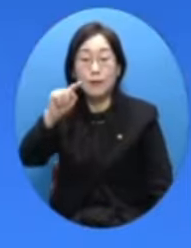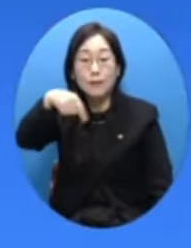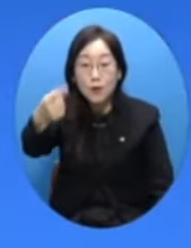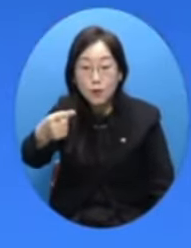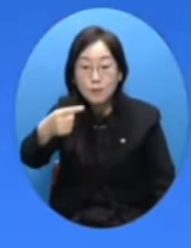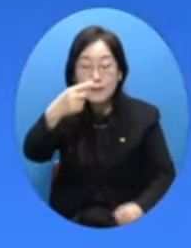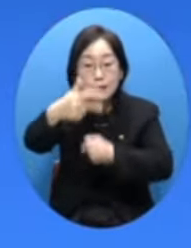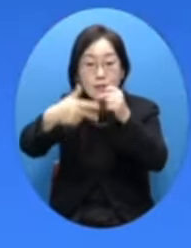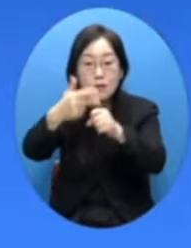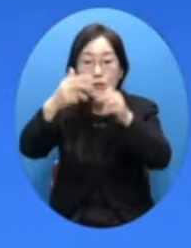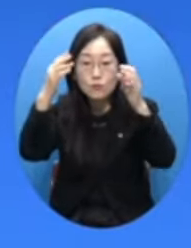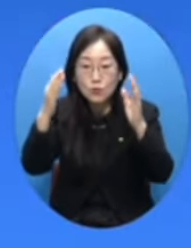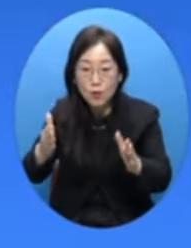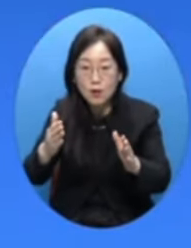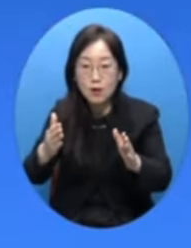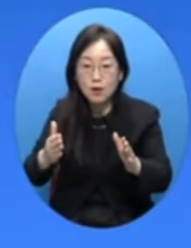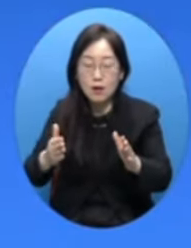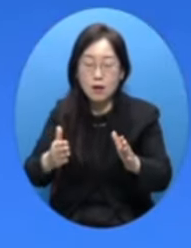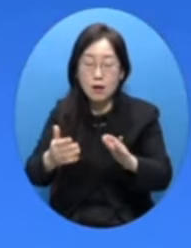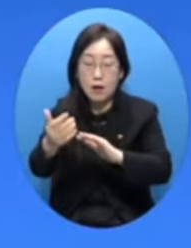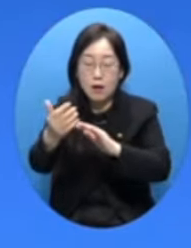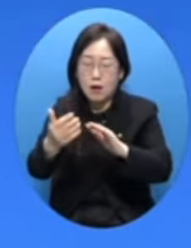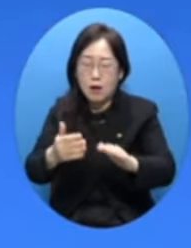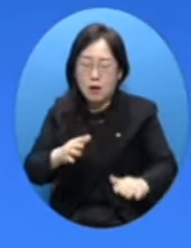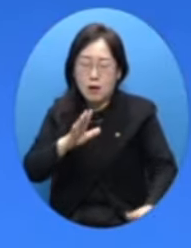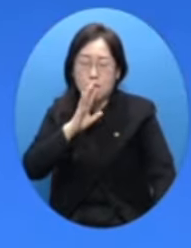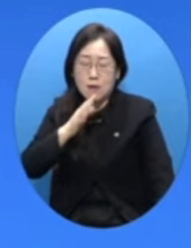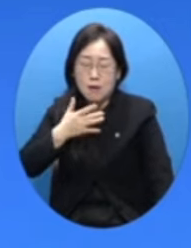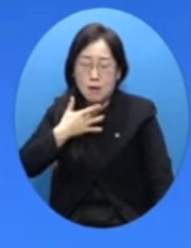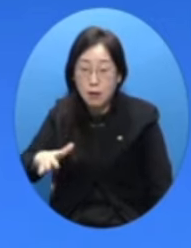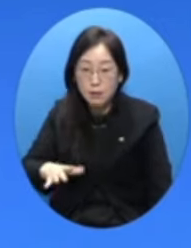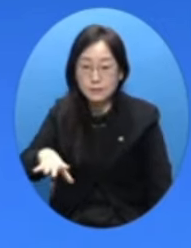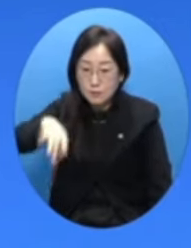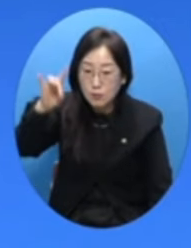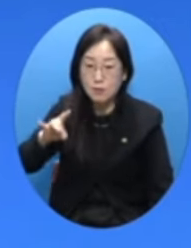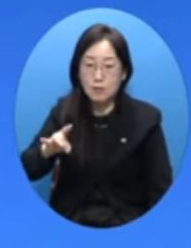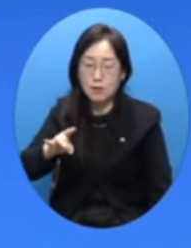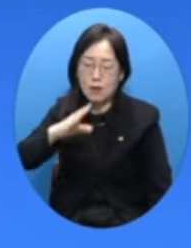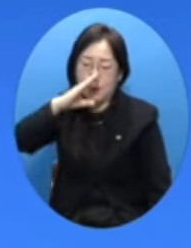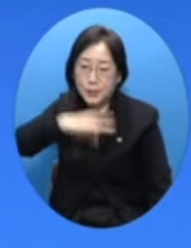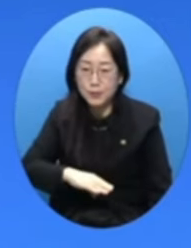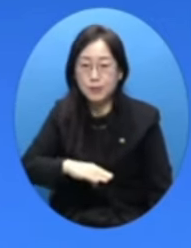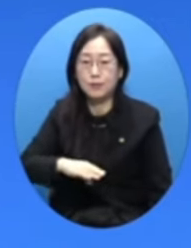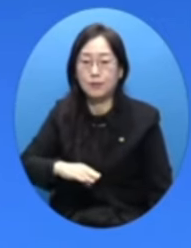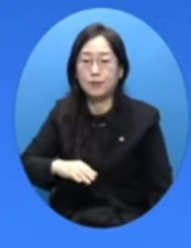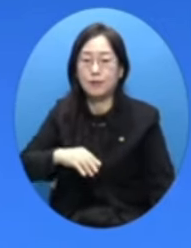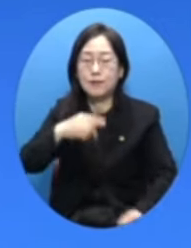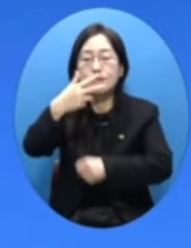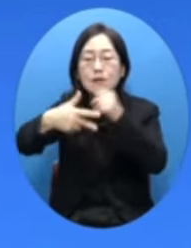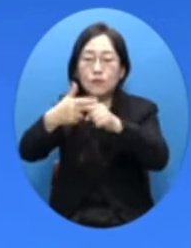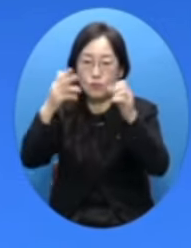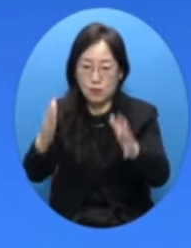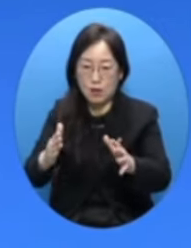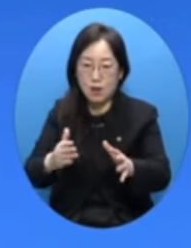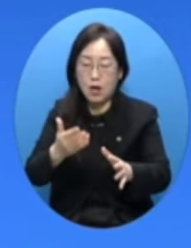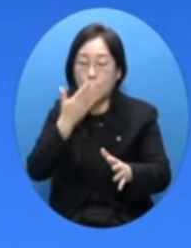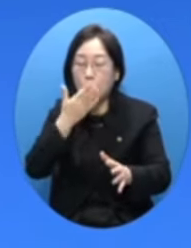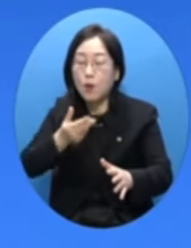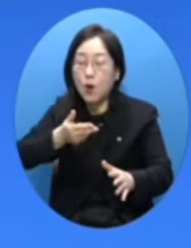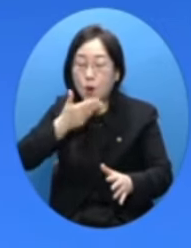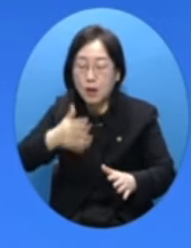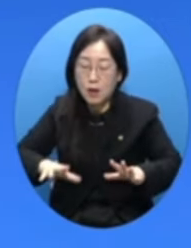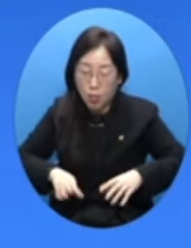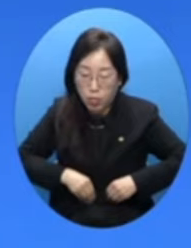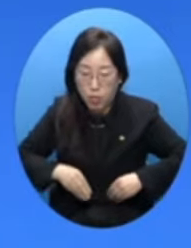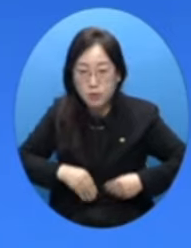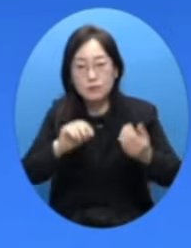그 후에 7년 동안 이전에 보지 못했던 아주 흉년이 다가와서 정말 모든 사람이 먹을 것이 없어서 굶어 죽게 되는 그런